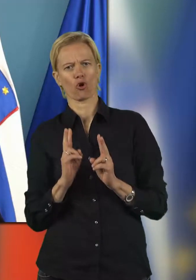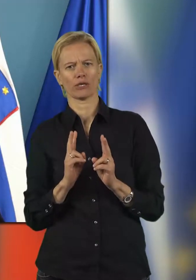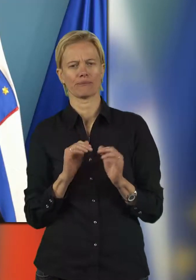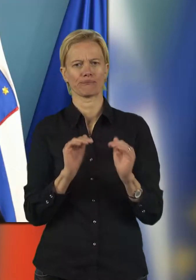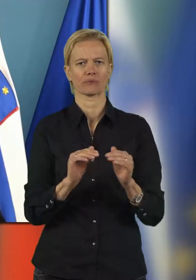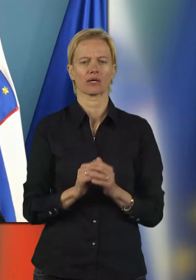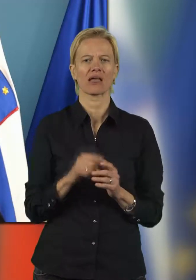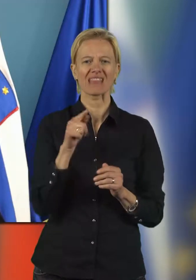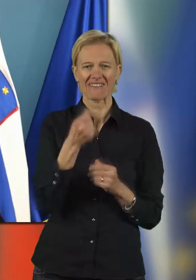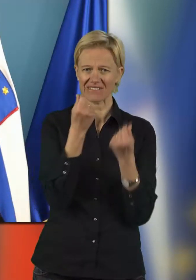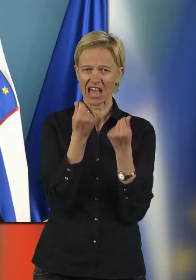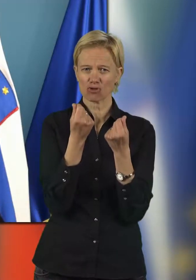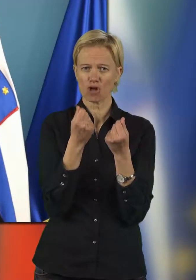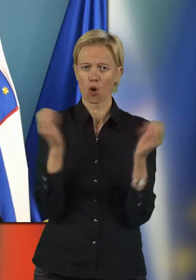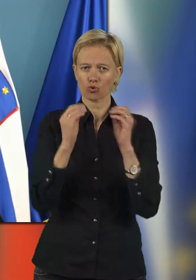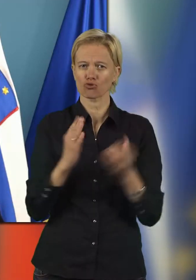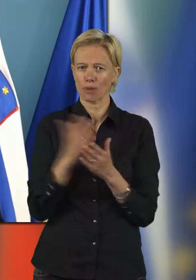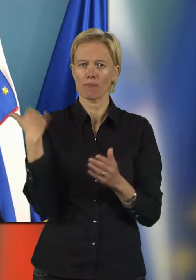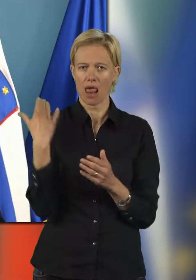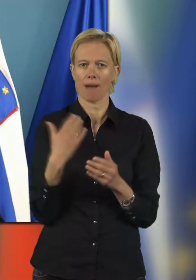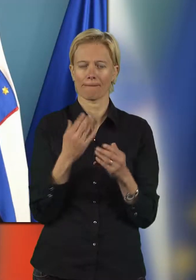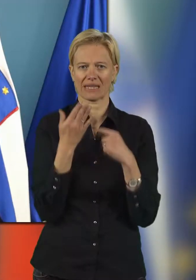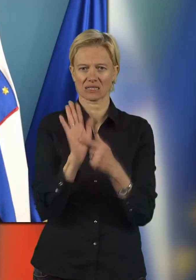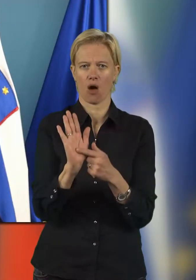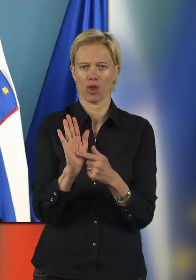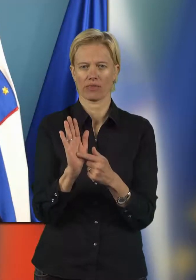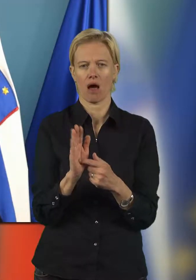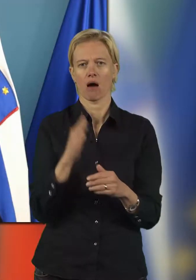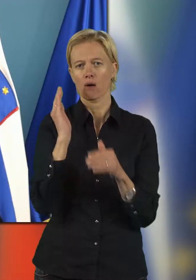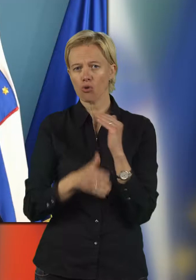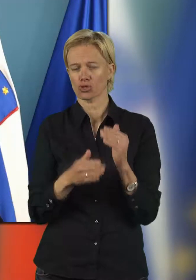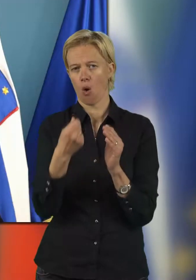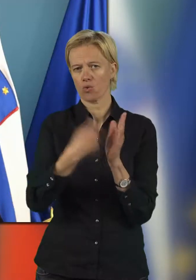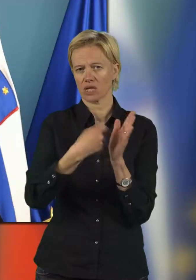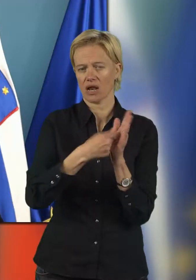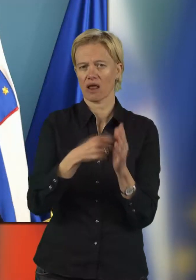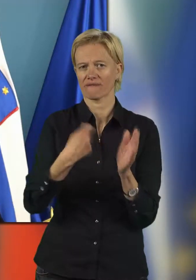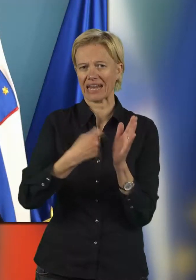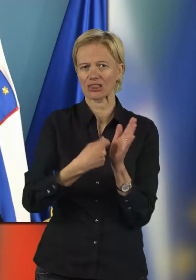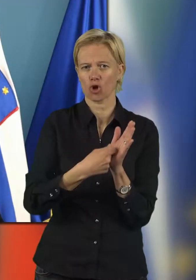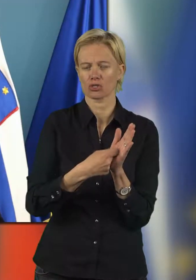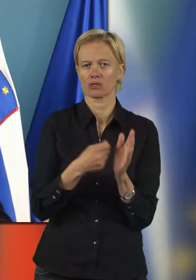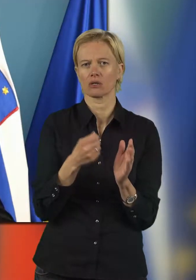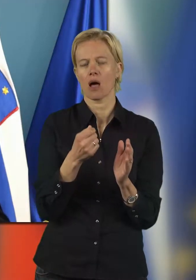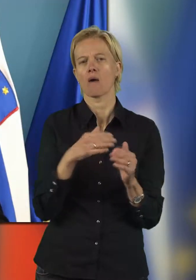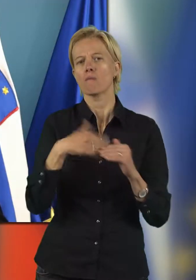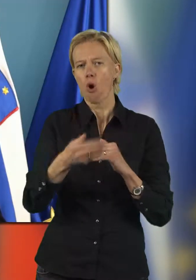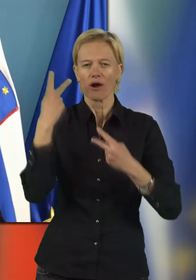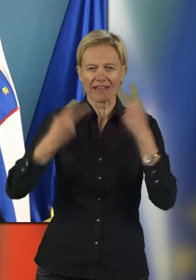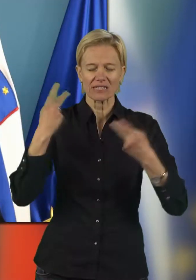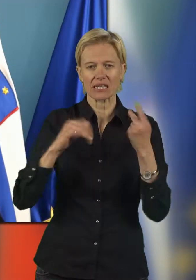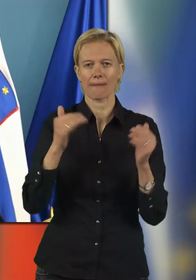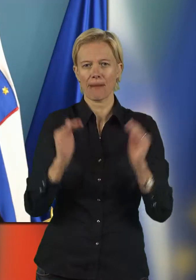stoji? Ta finančna konstrukcija je že bila predstavljena. Končna ocenjena vrednost po